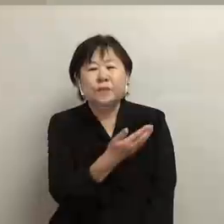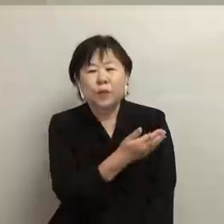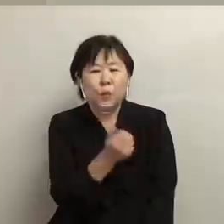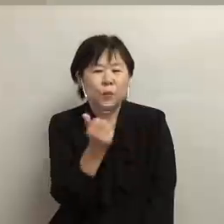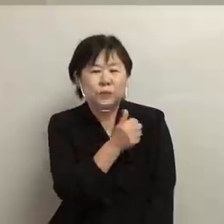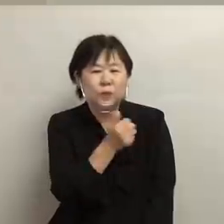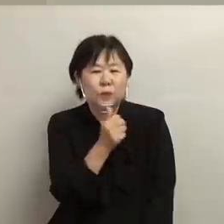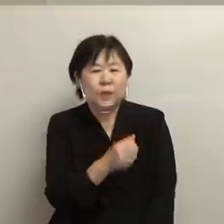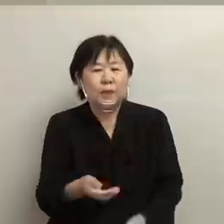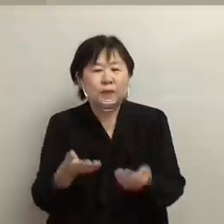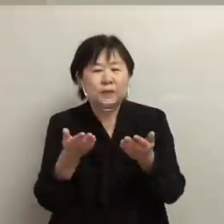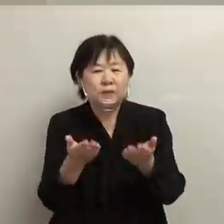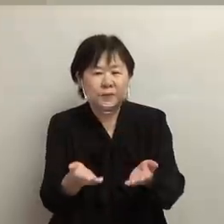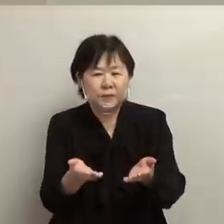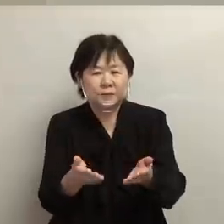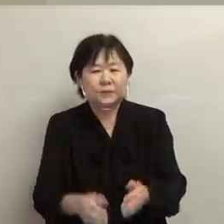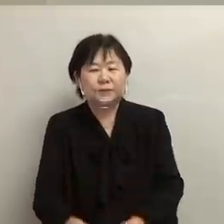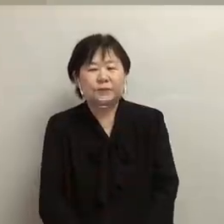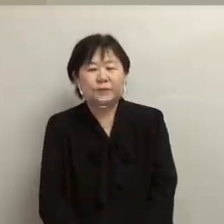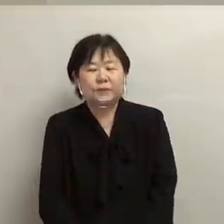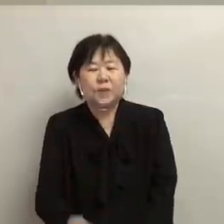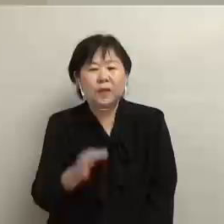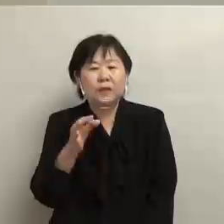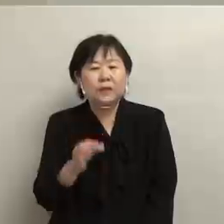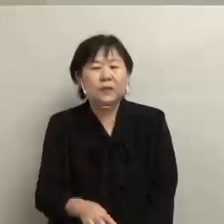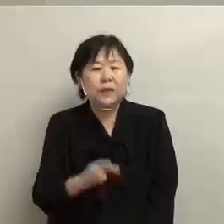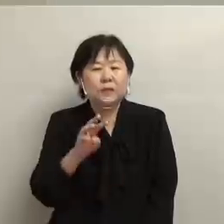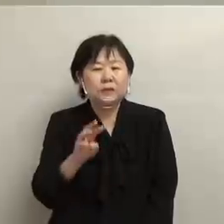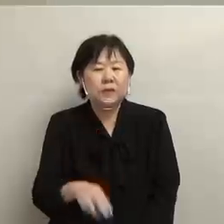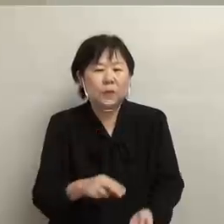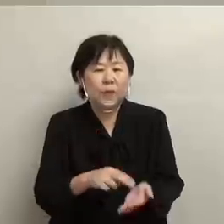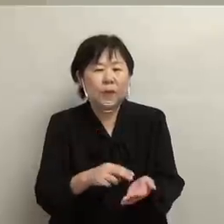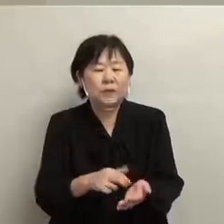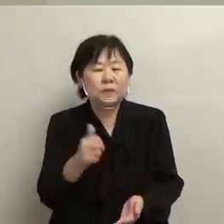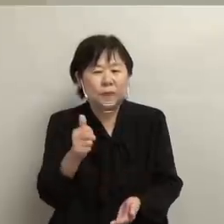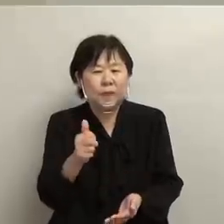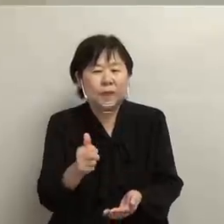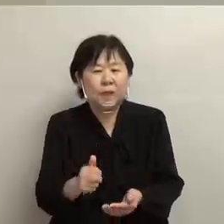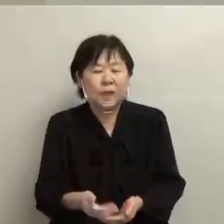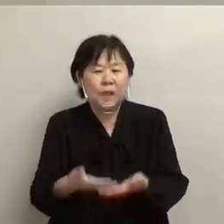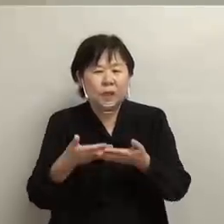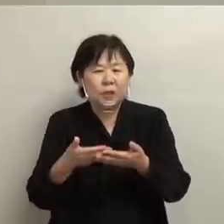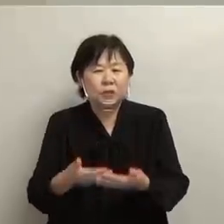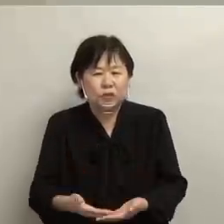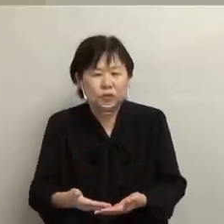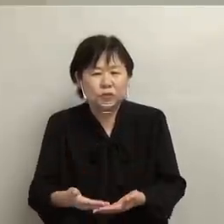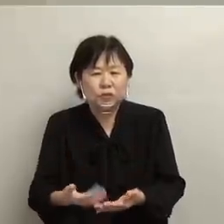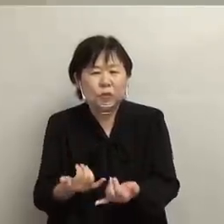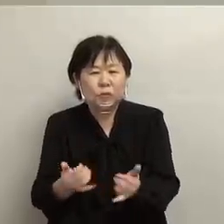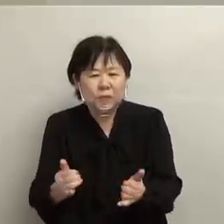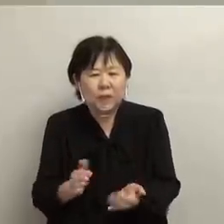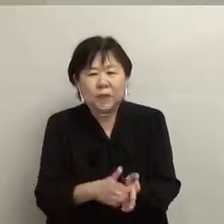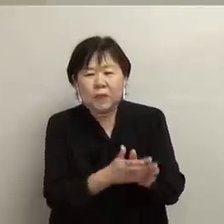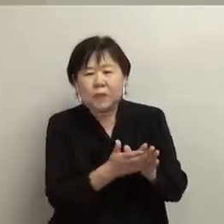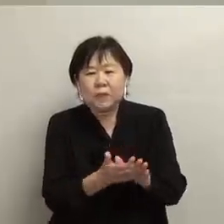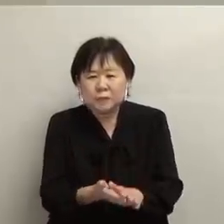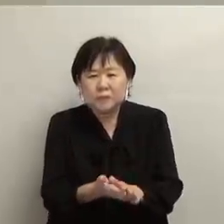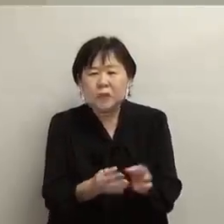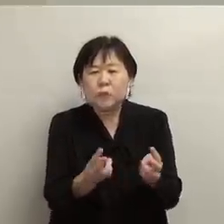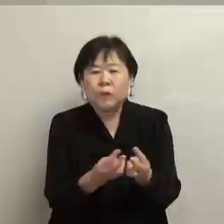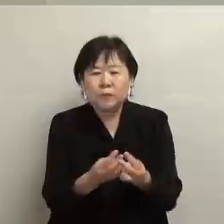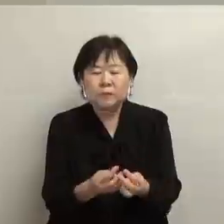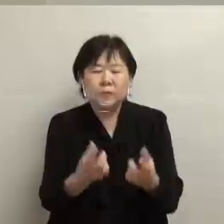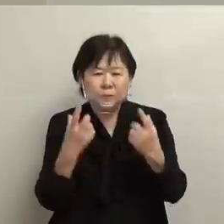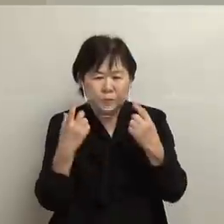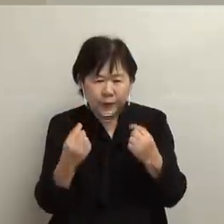させていただきたいと思いますやす開始によると重傷者4社の人数は毎日のように報道